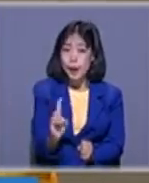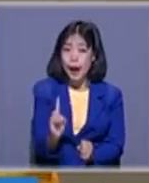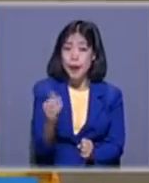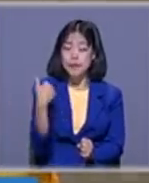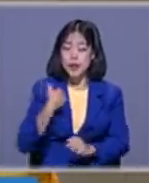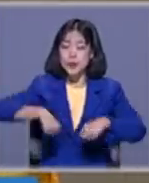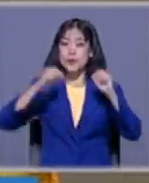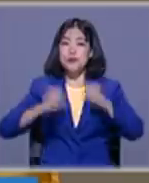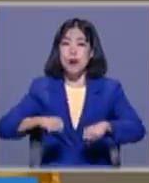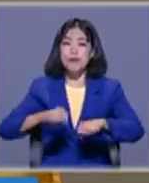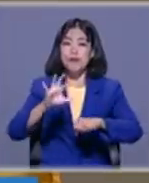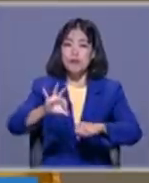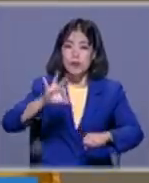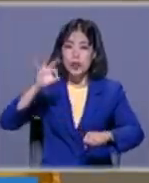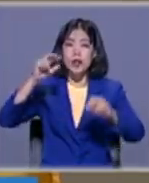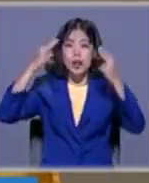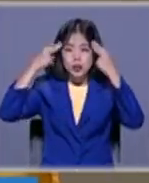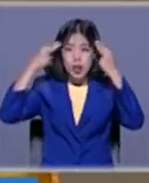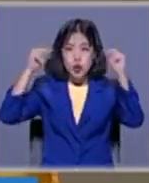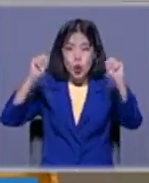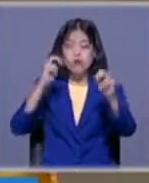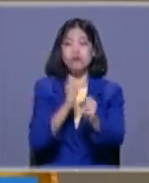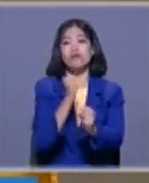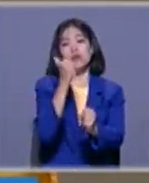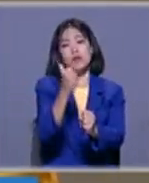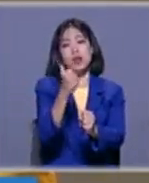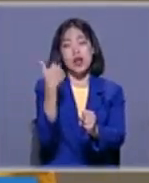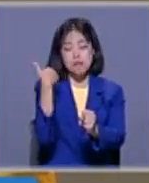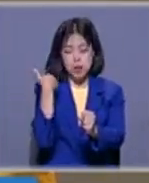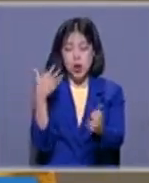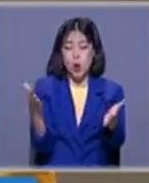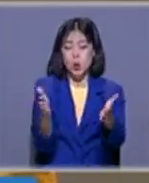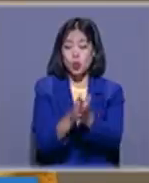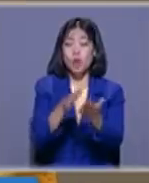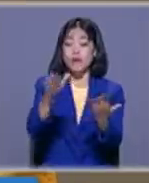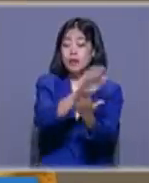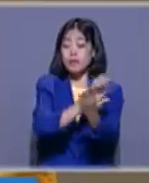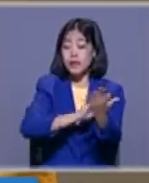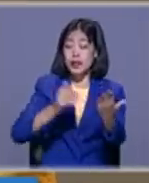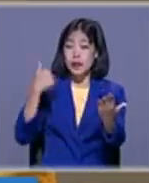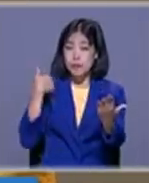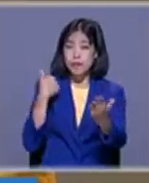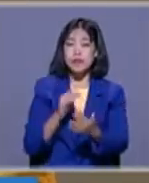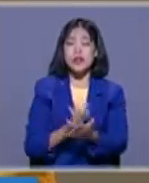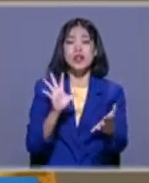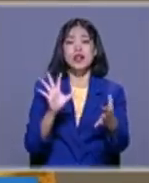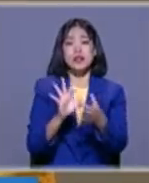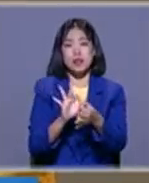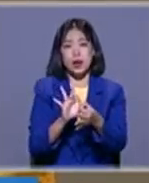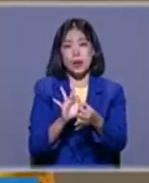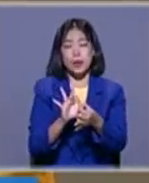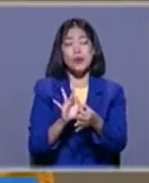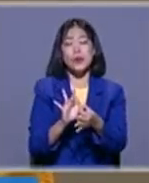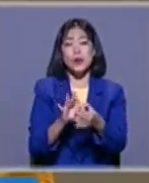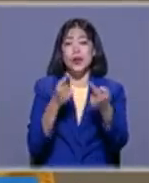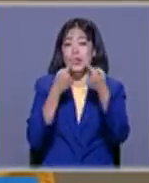งมติเลือกนายกรัฐมนตรีร่วมกับสมาชิกสภาผู้แทนราษฎรที่มาจากประชาชนทั้งประเทศได้เพราะฉะนั้นคันลองการเมืองแบบปกติไม่เกิด